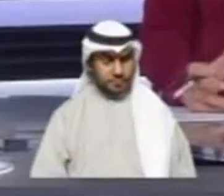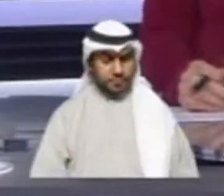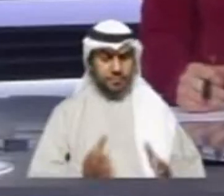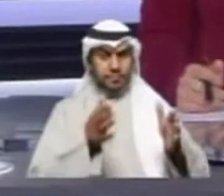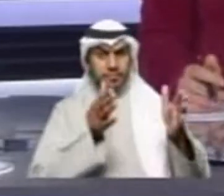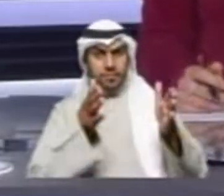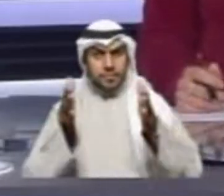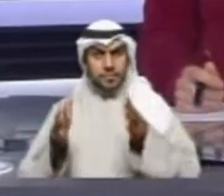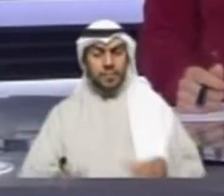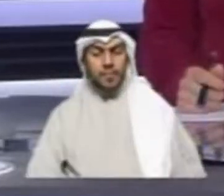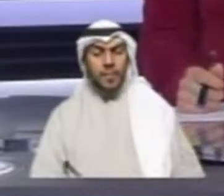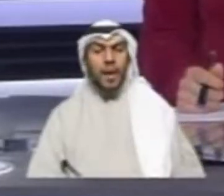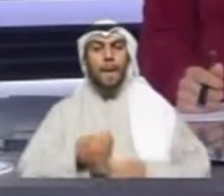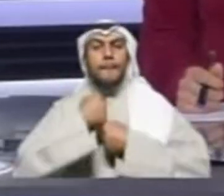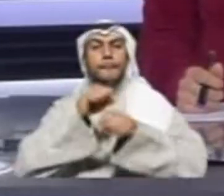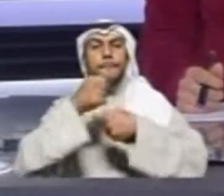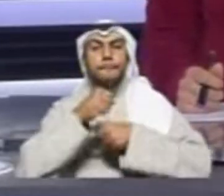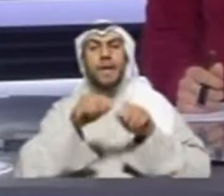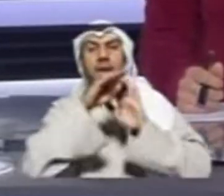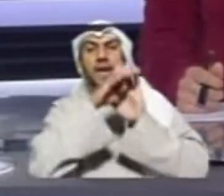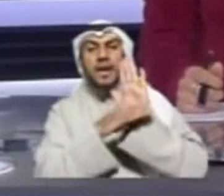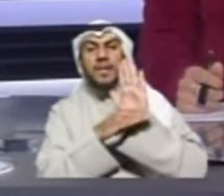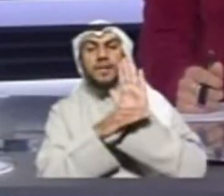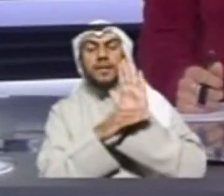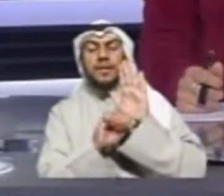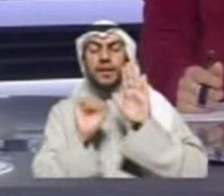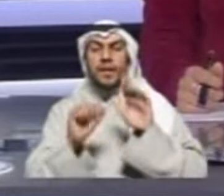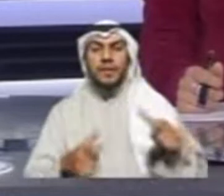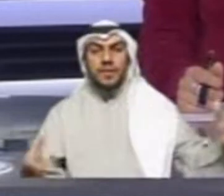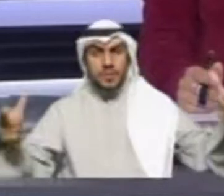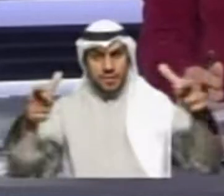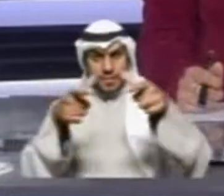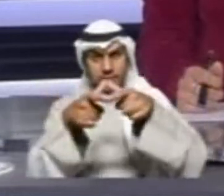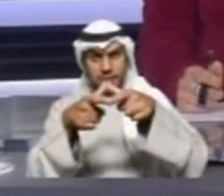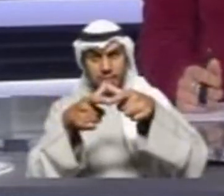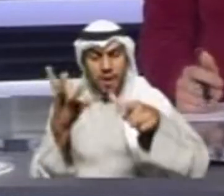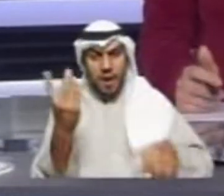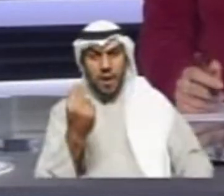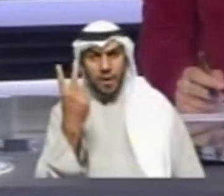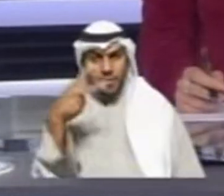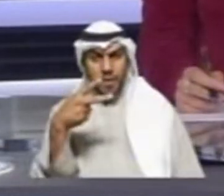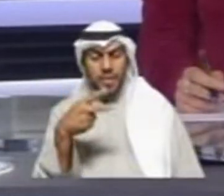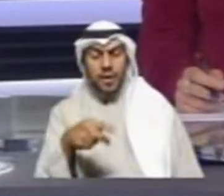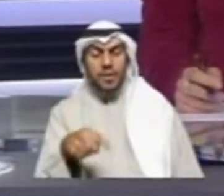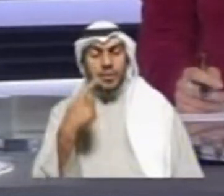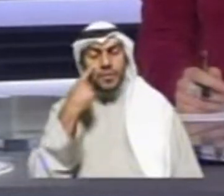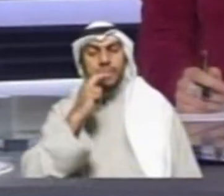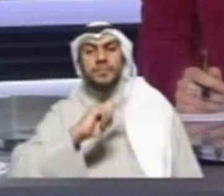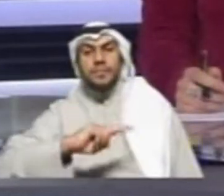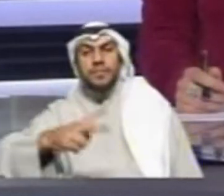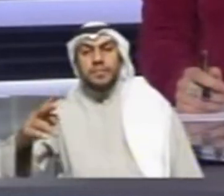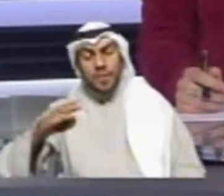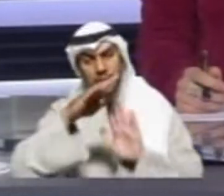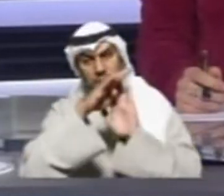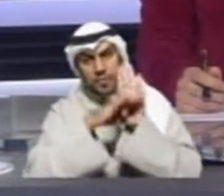جدول أعمال المجلس البلدي للاجتماع 12 لدور الانعقاد الأول للفصل التشريعي 12 شهد العديد من